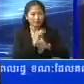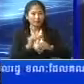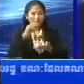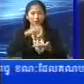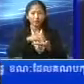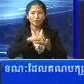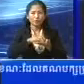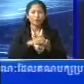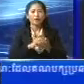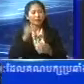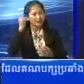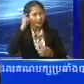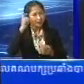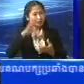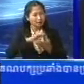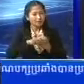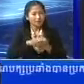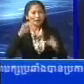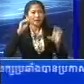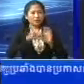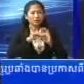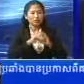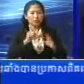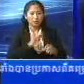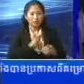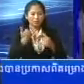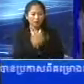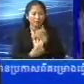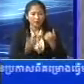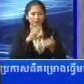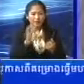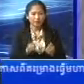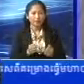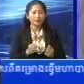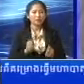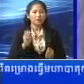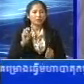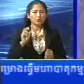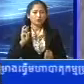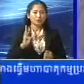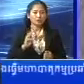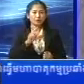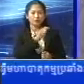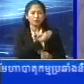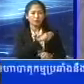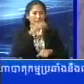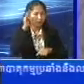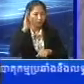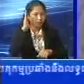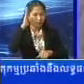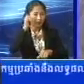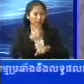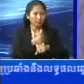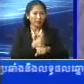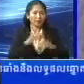ញដែលការជឿជាក់បំផុតចំពោះឱកាសវិនិយោគរបស់ខ្លួននៅប្រទេសកម្ពុជាលោកយ៉ាស៊ូហីរ៉ូតាម៉ាគីអគ្គនាយកក្រុមហ៊ុន Tama